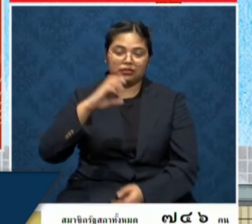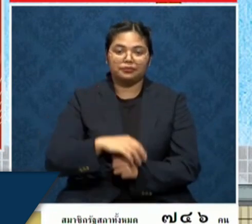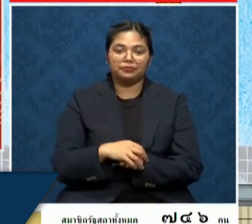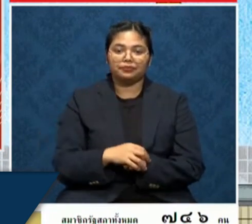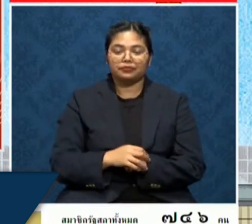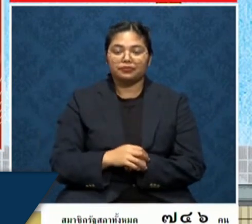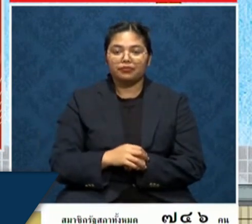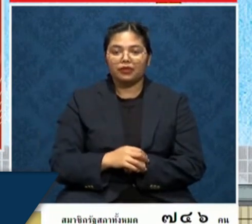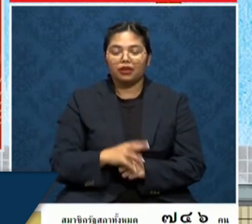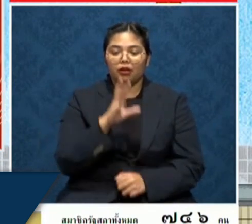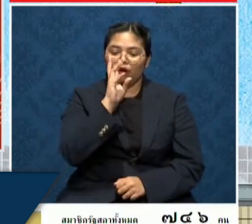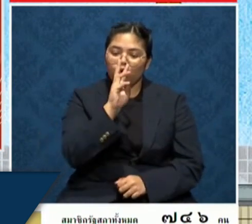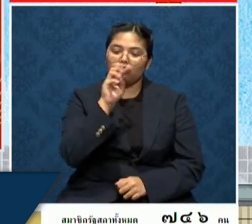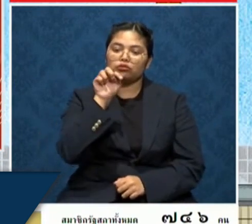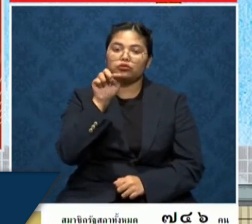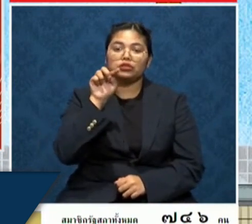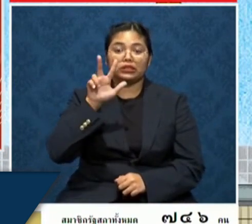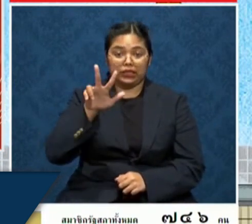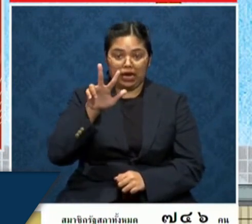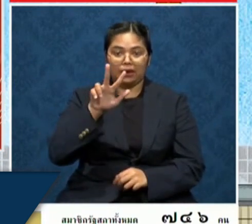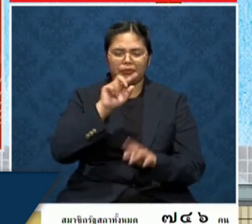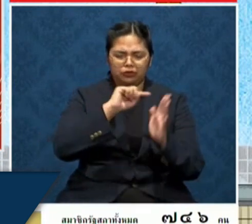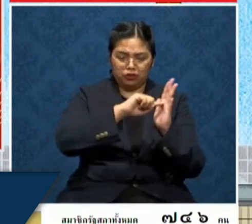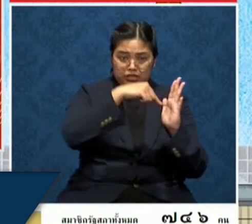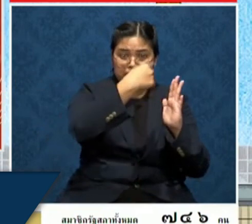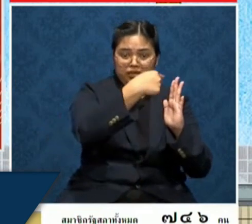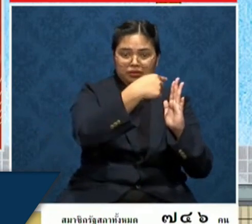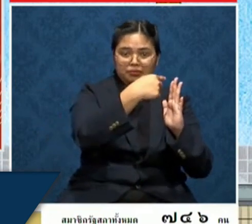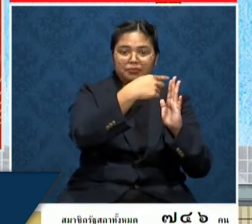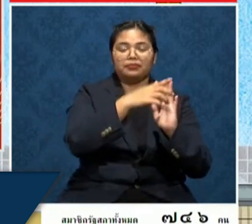ต 6.3% ทำได้จริง